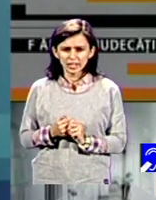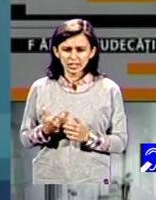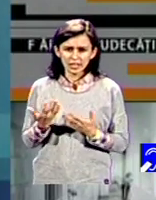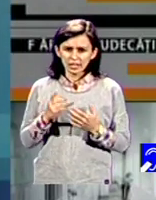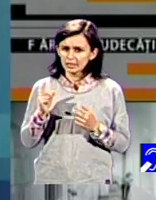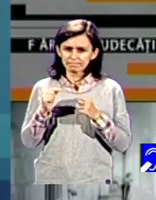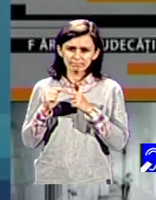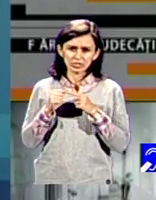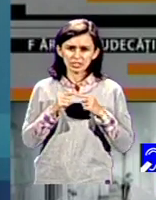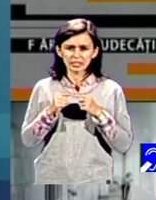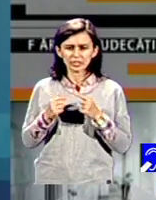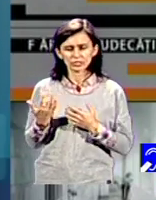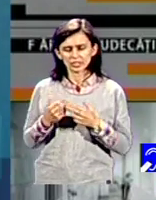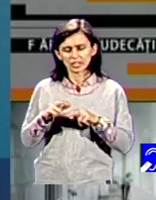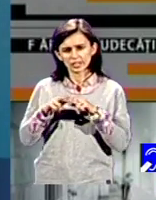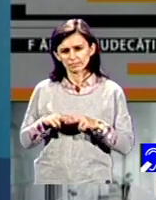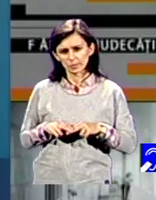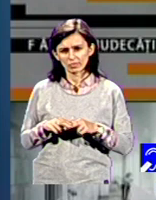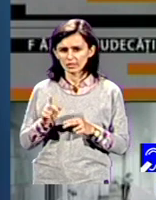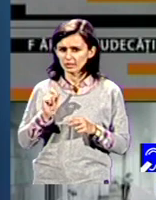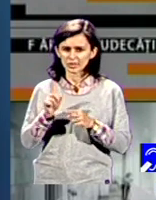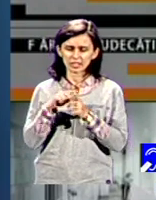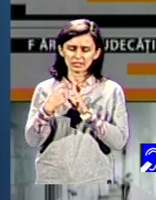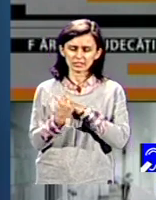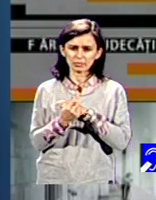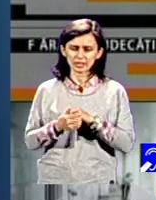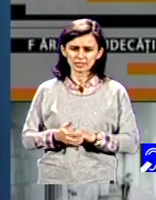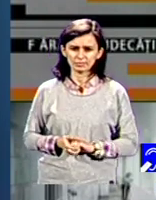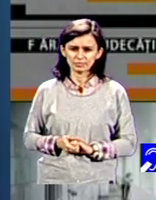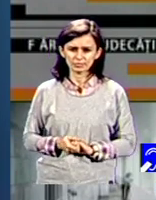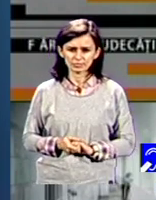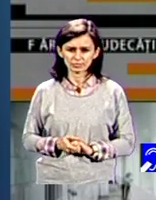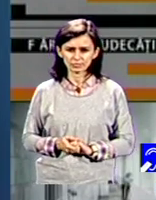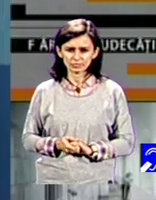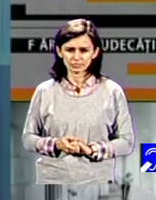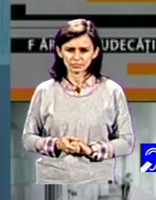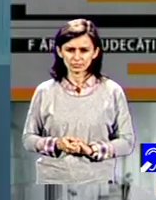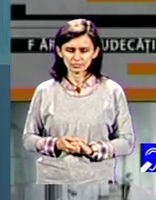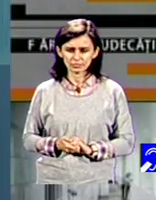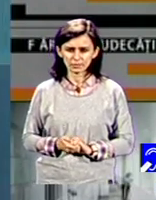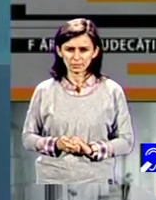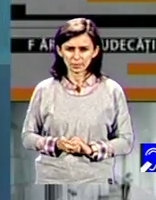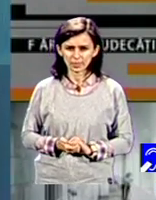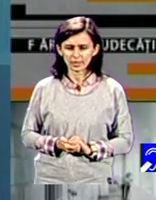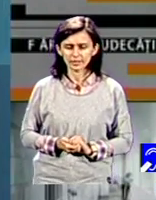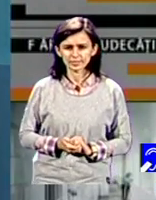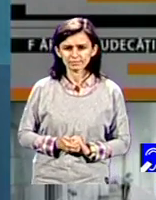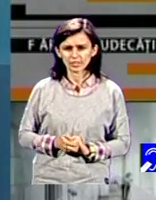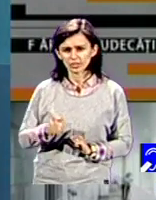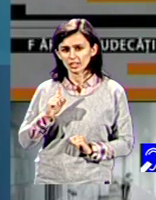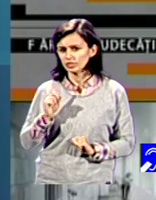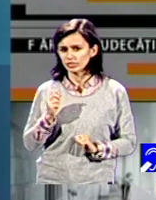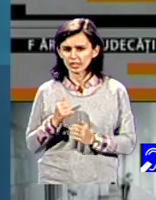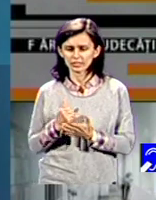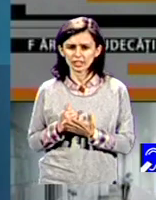se negociază în care rămână neschimbat peste timp ori fiu nici nu este mai puțin adevărat că legea